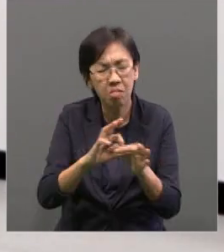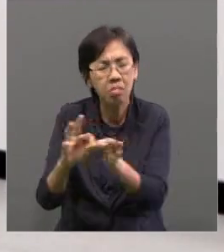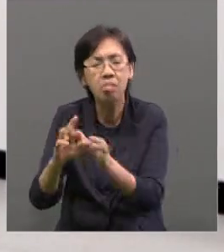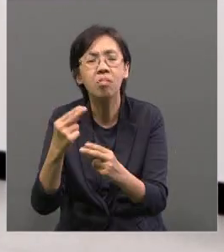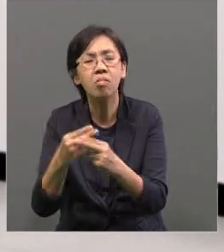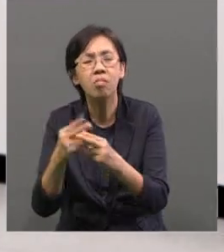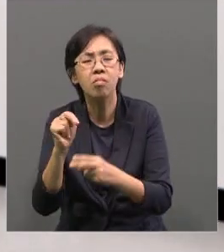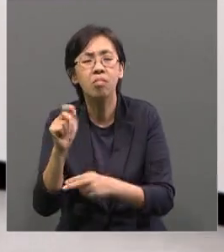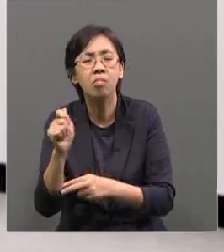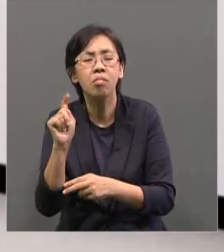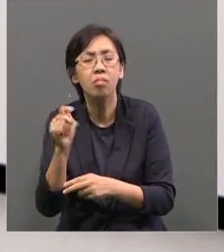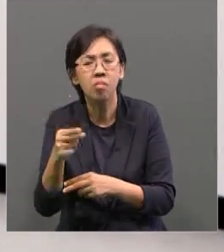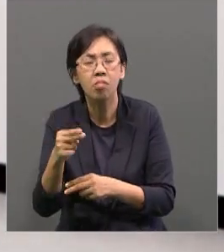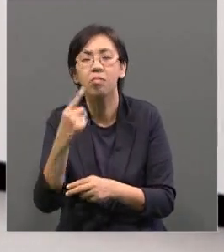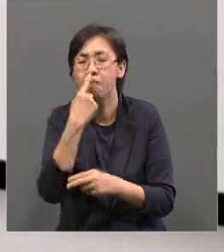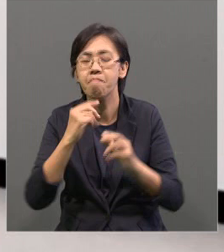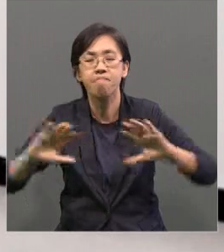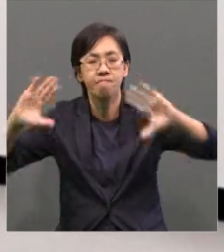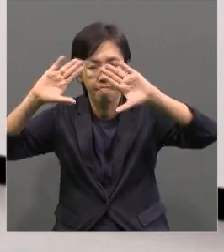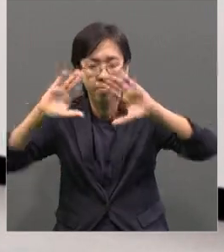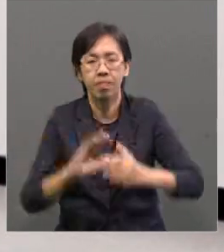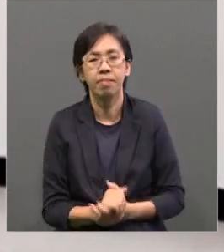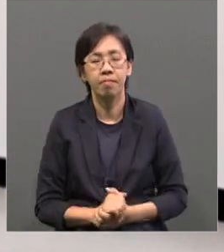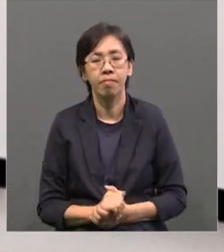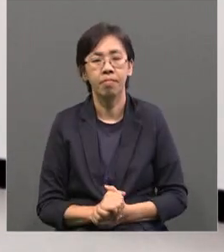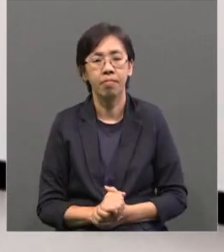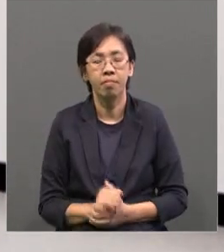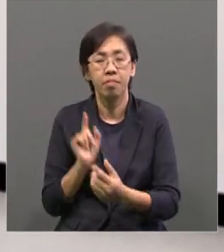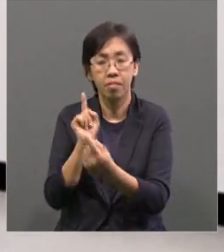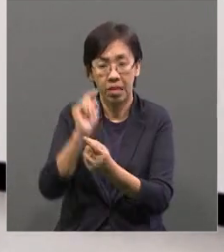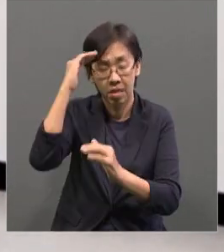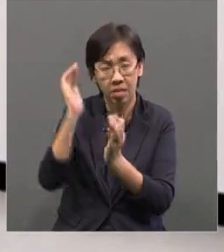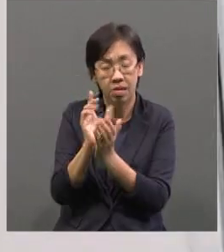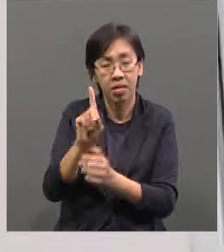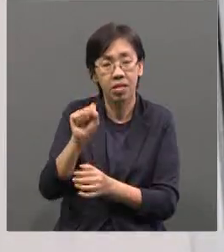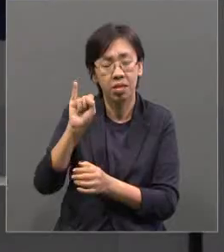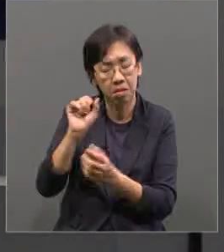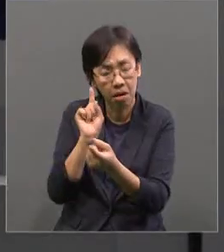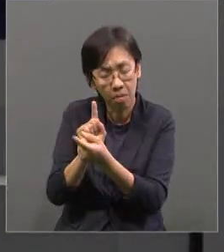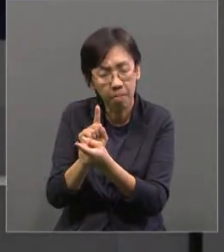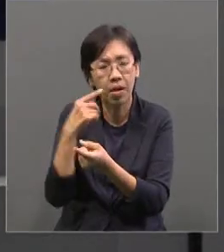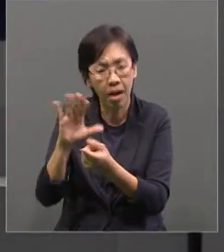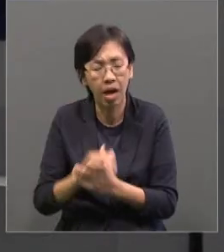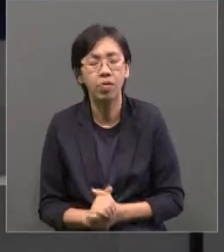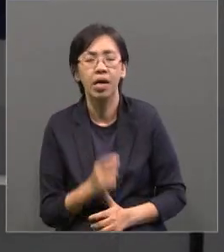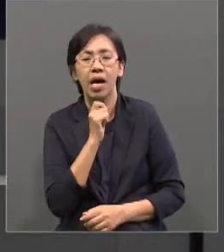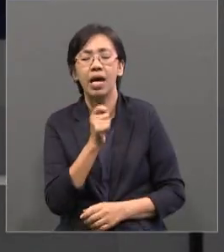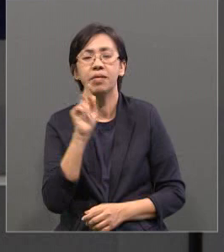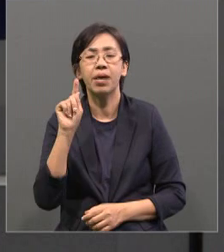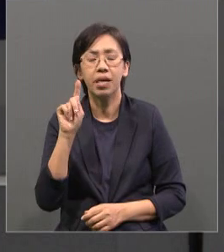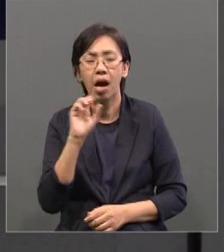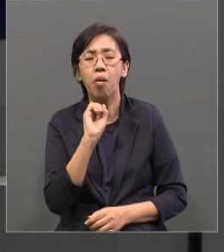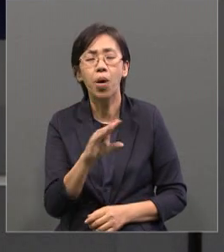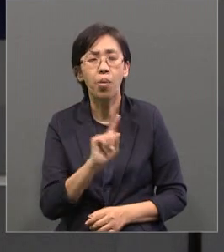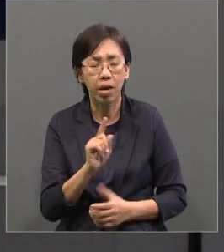พันธวัฒน์นาควิสุทธิ์หรือว่าน็อตกองสลากพลัสโดยหลังจากเข้าพบพนักงานสอบสวน DSIทางนายแทนไทยก็ได้สัมภาษณ์อีกครั้ง